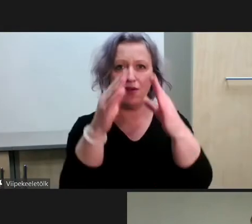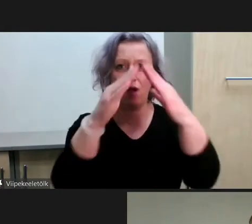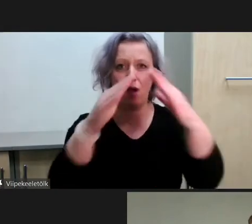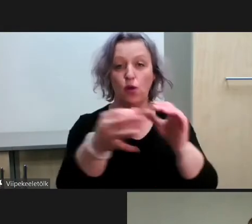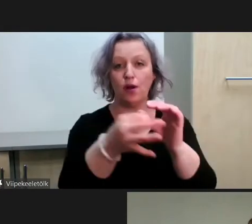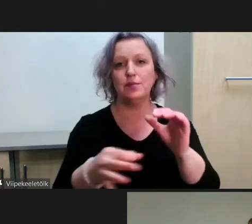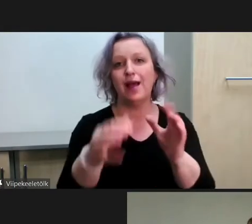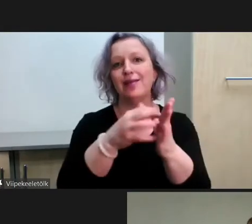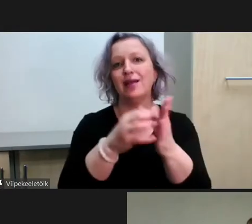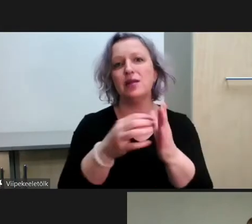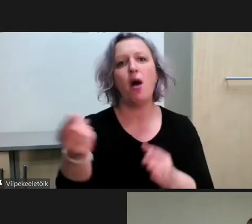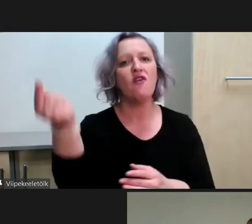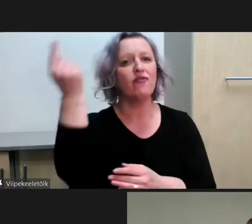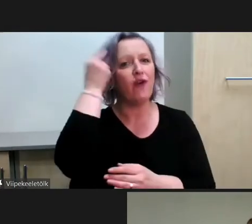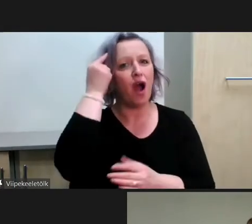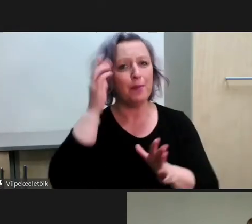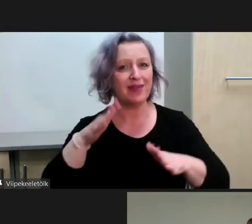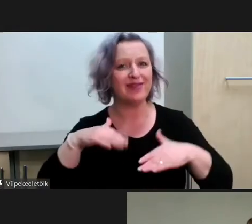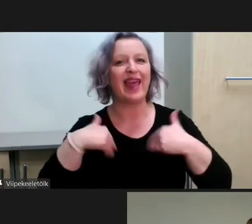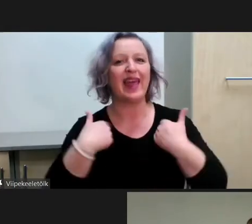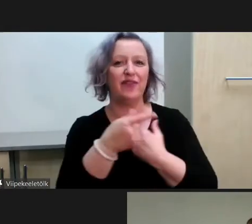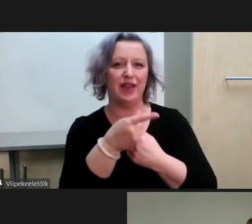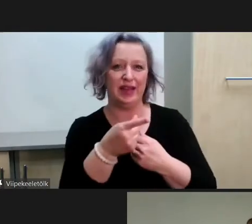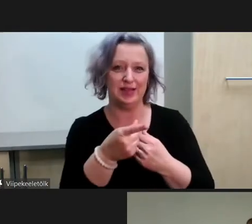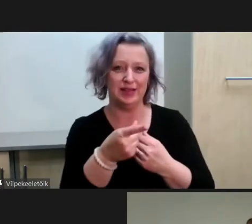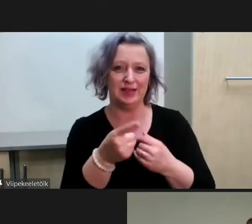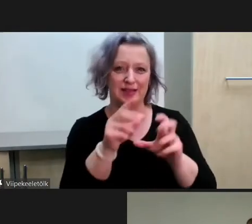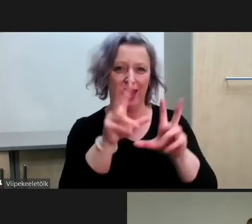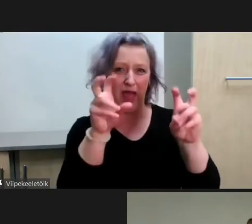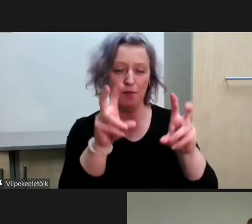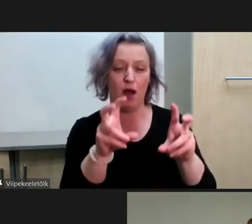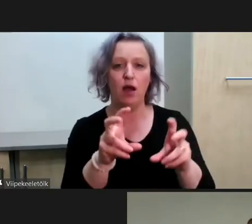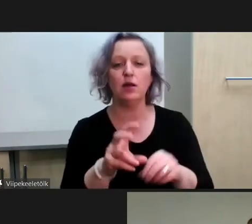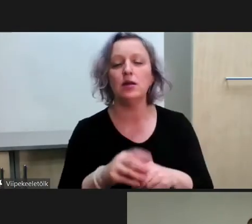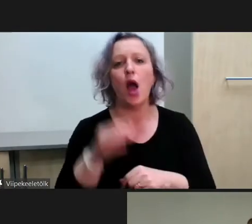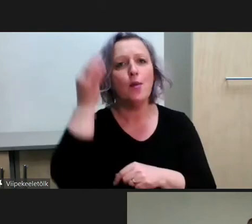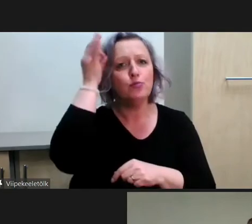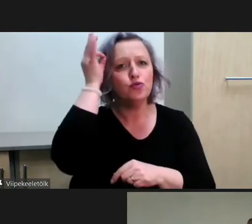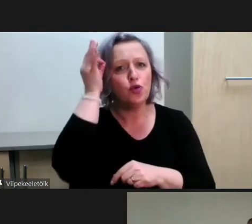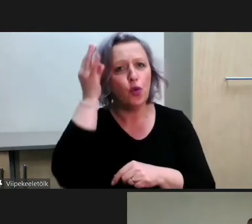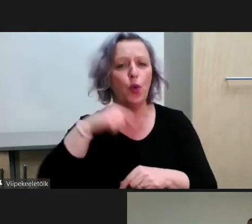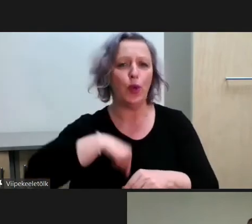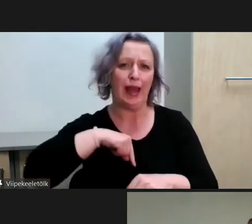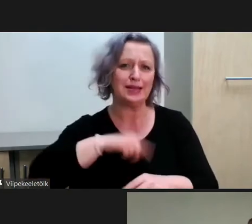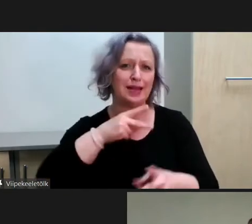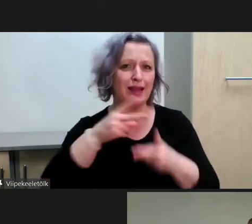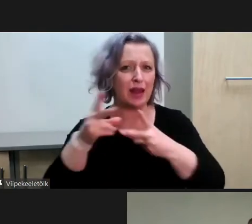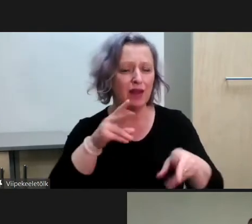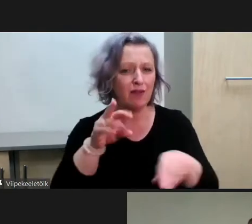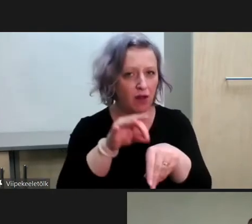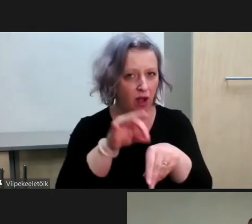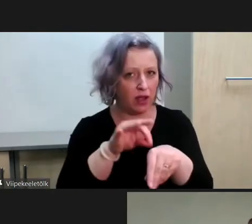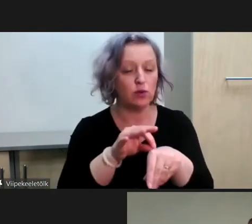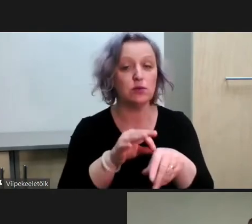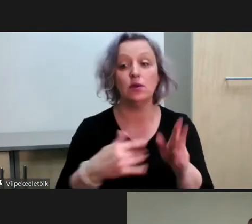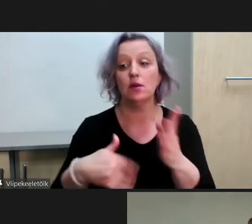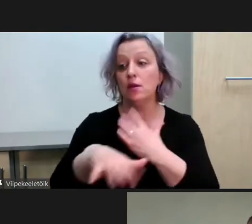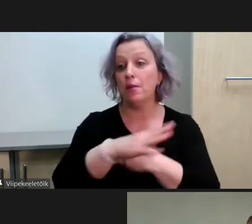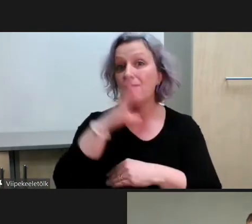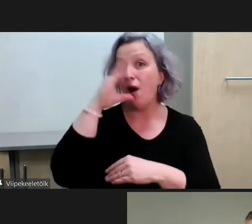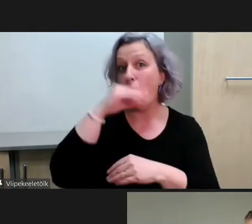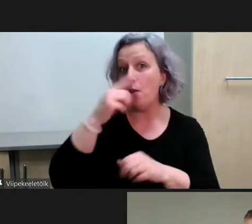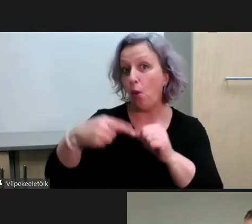vaimse tervise serva ehk siis erinevaid psüühilisi haigusi. et meil on olemas vaimupuudega